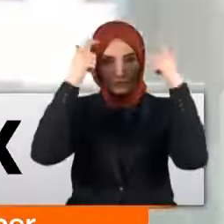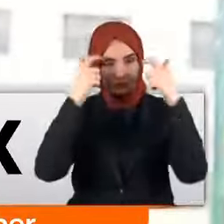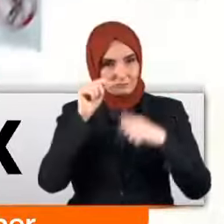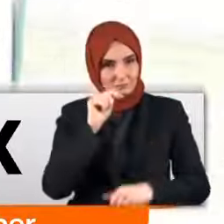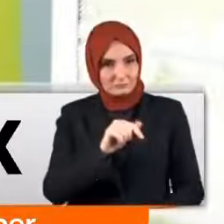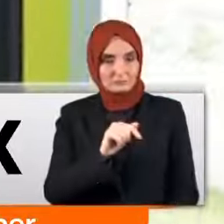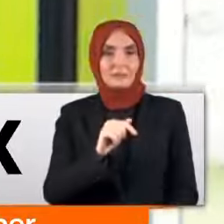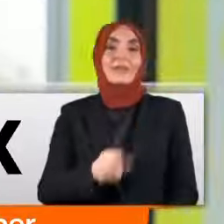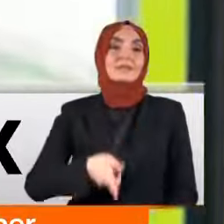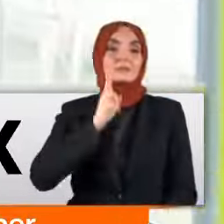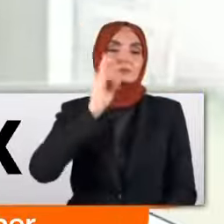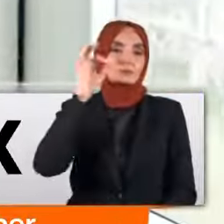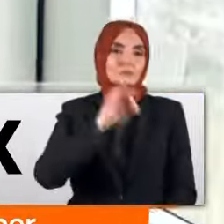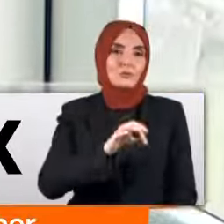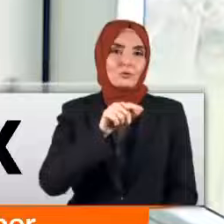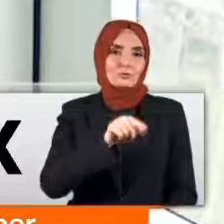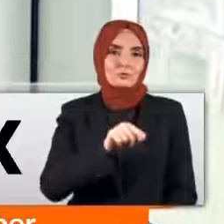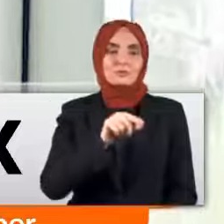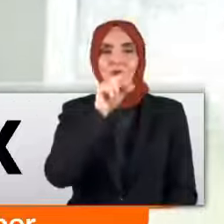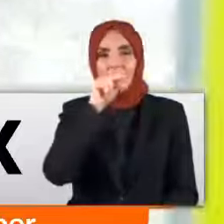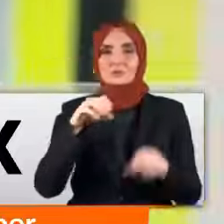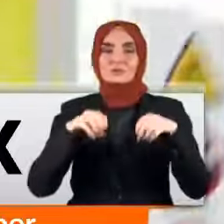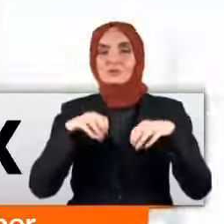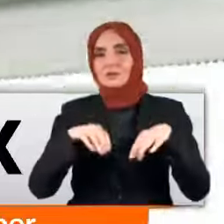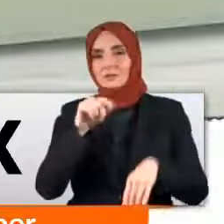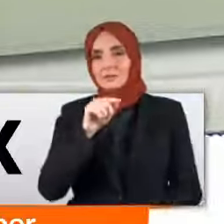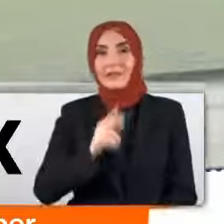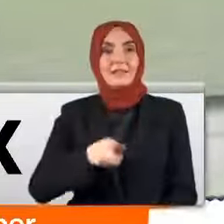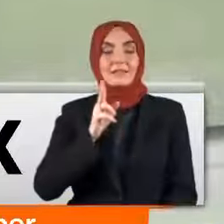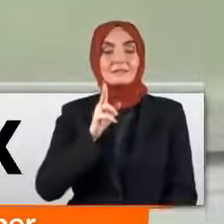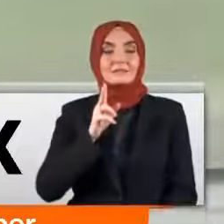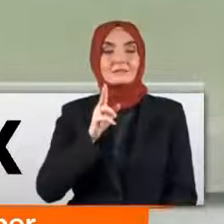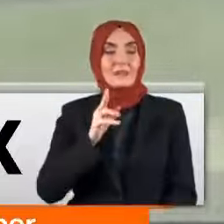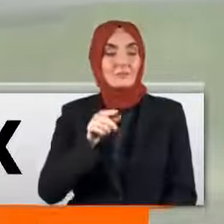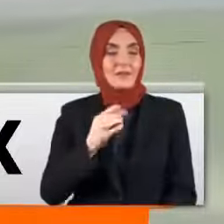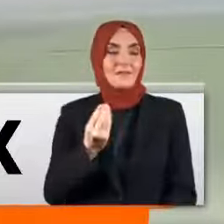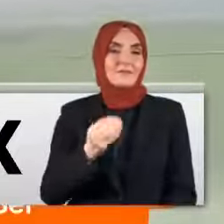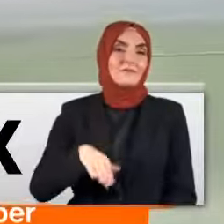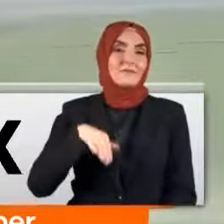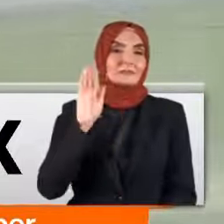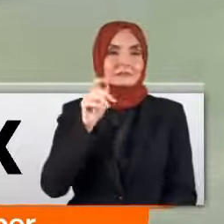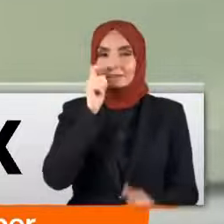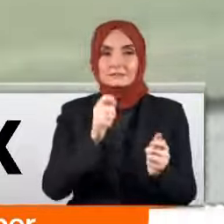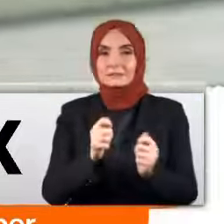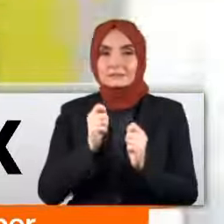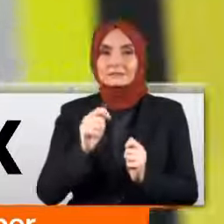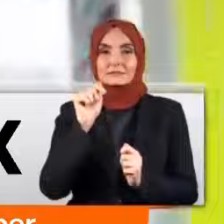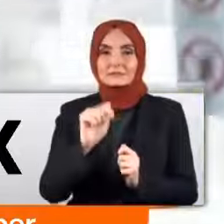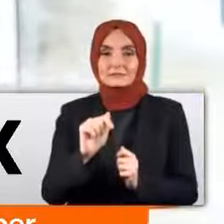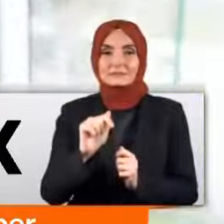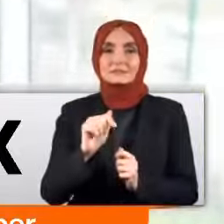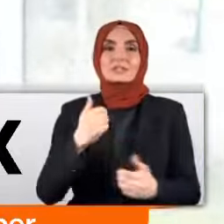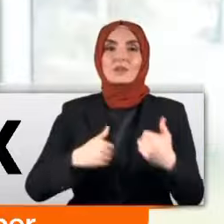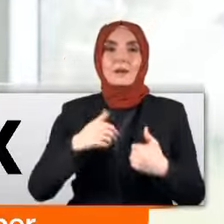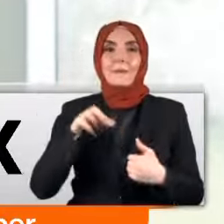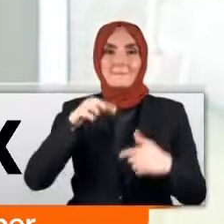Bu duraklardan en çok dikkat çekeni halk tarafındansa Cerrahpaşa durağı. Çünkü bu duraktan Samatya ve Cerrahpaşa